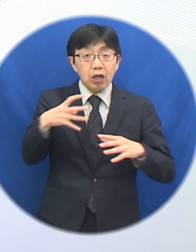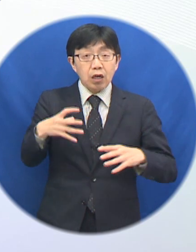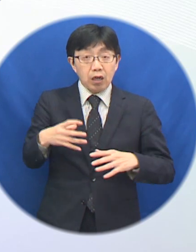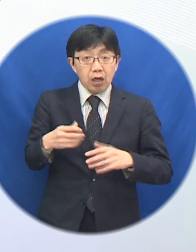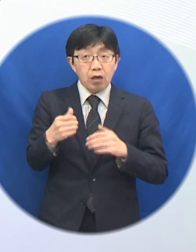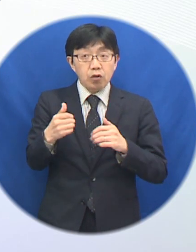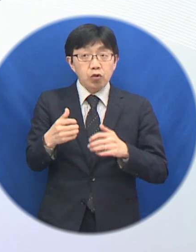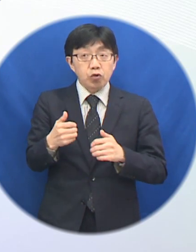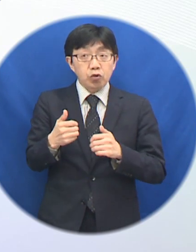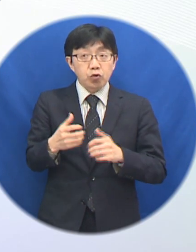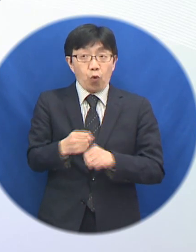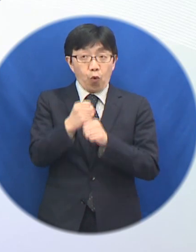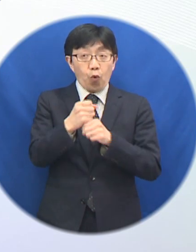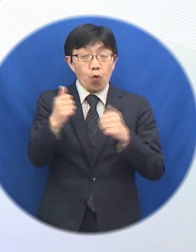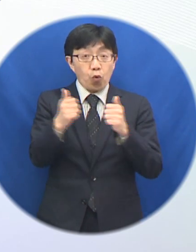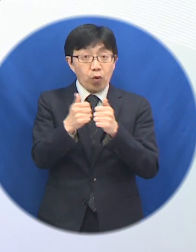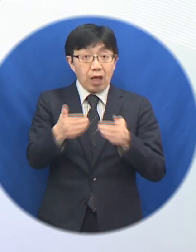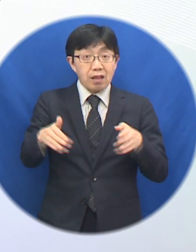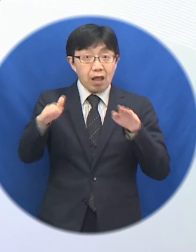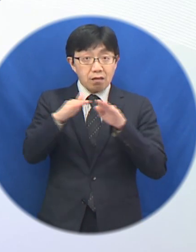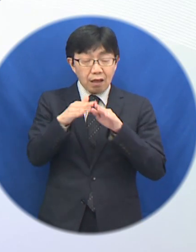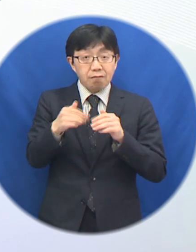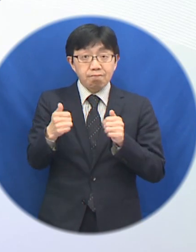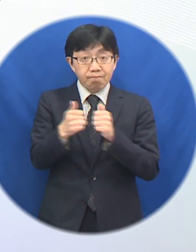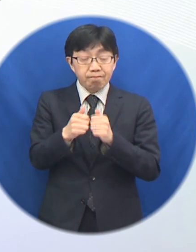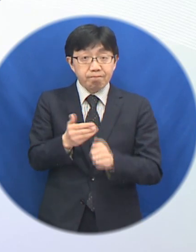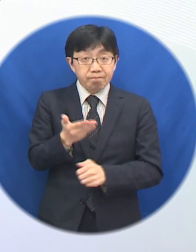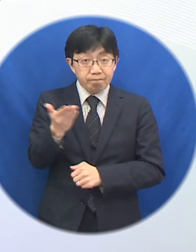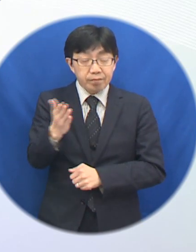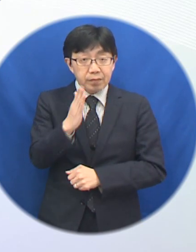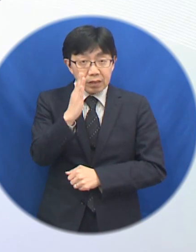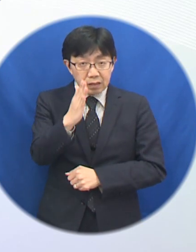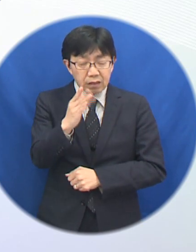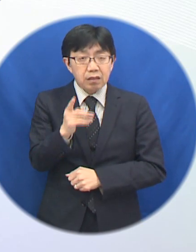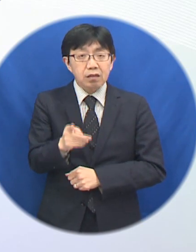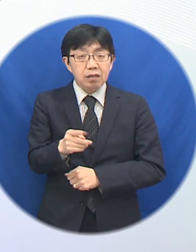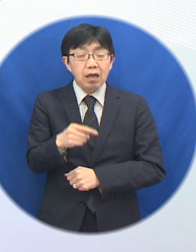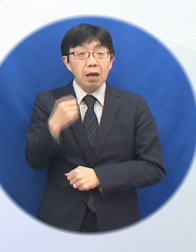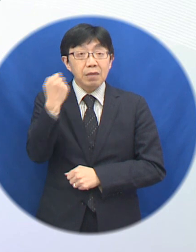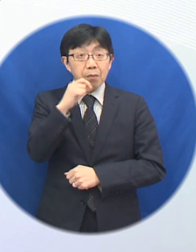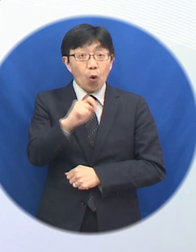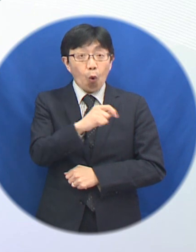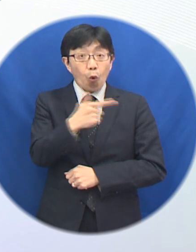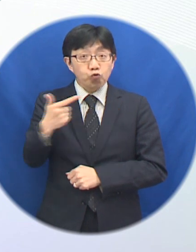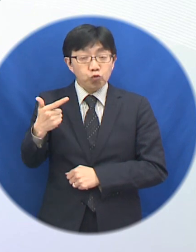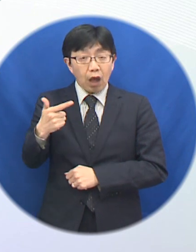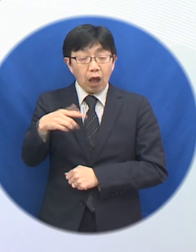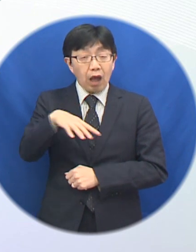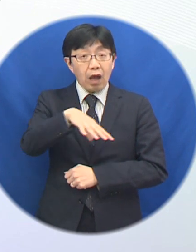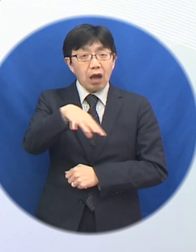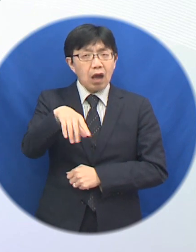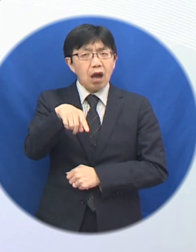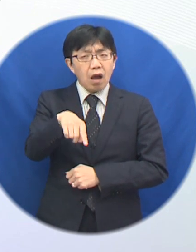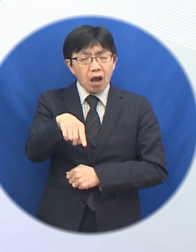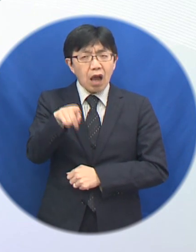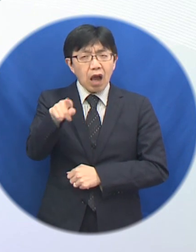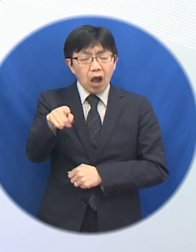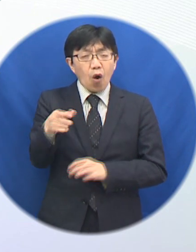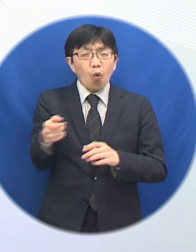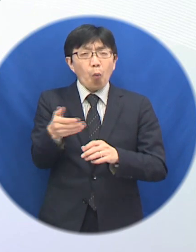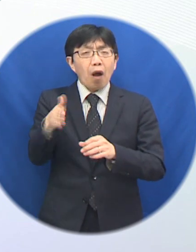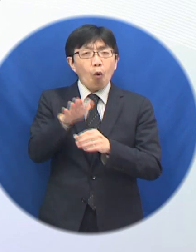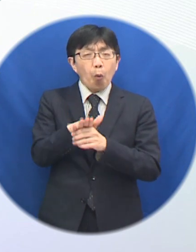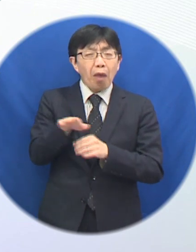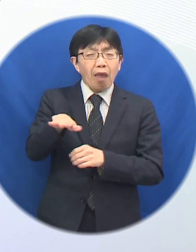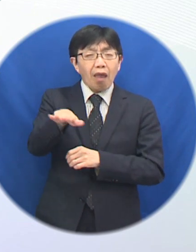。また今年度はですね、 はい、 南大塚にある東部高齢者総合相談センター駒込も範囲になっている